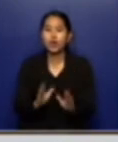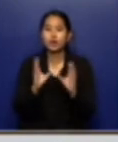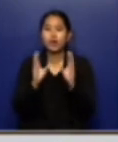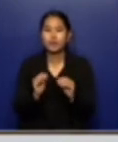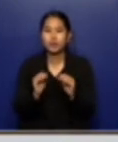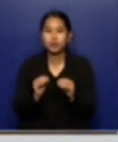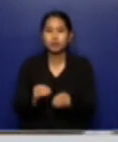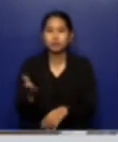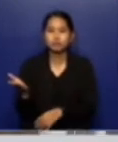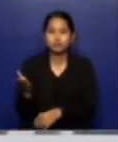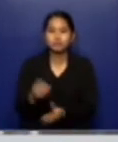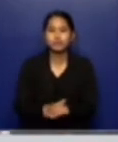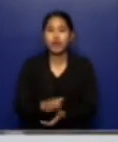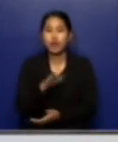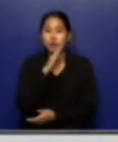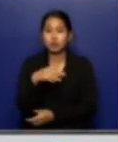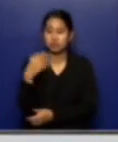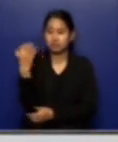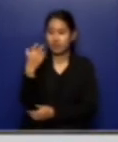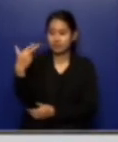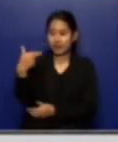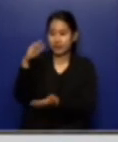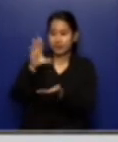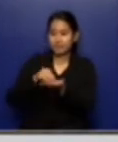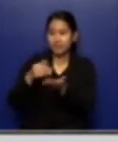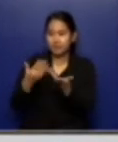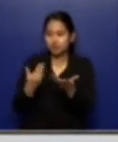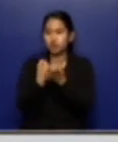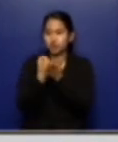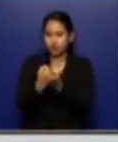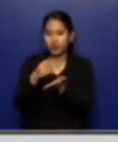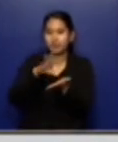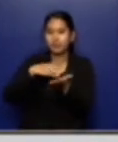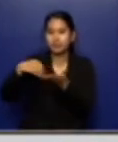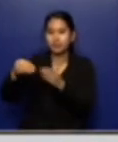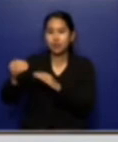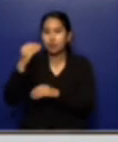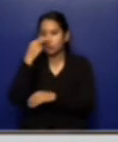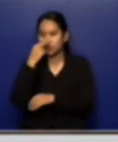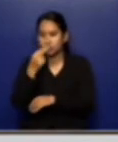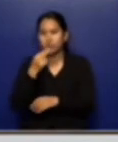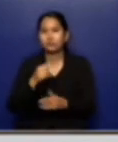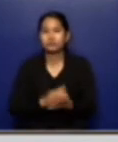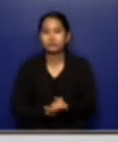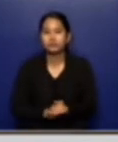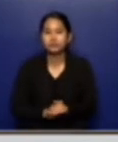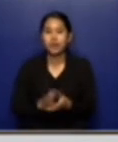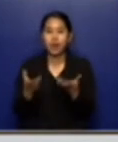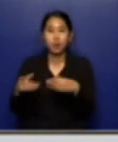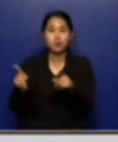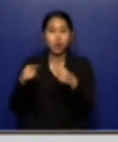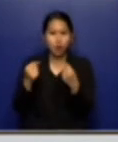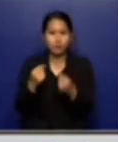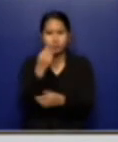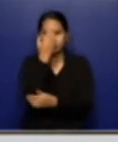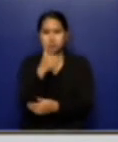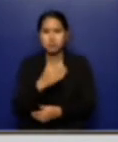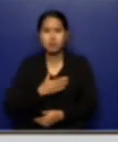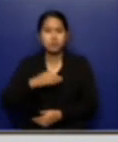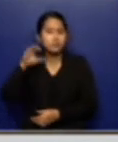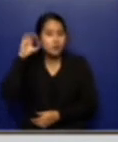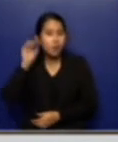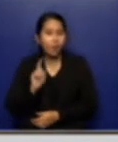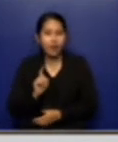ฮะเดี๋ยวมอนิเตอร์ถ้าท่านไม่มาเนี่ยในห้องอ่ะบันทึกไว้ให้ท่านด้วยแล้วมาตอบผมด้วยนะครับผมเชื่อว่าแต่ละห้อง